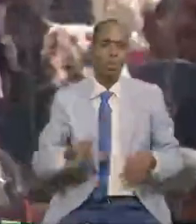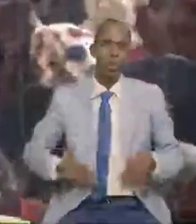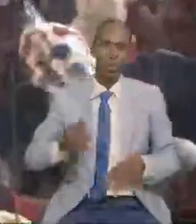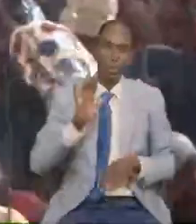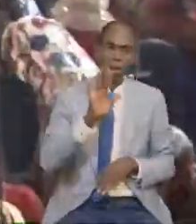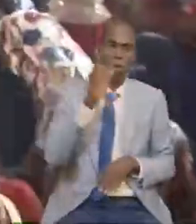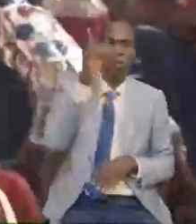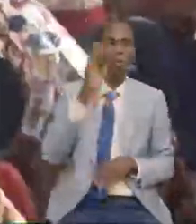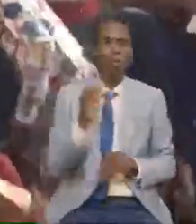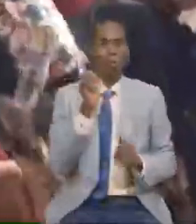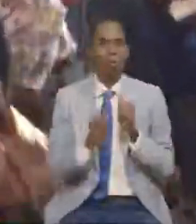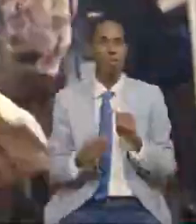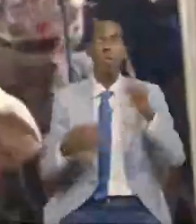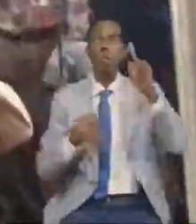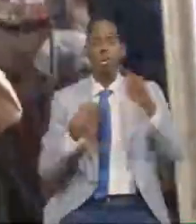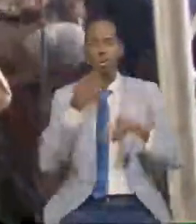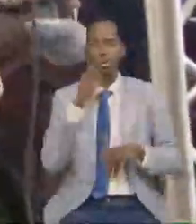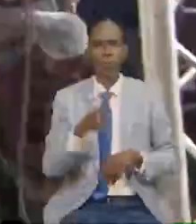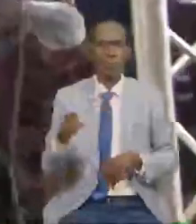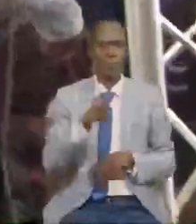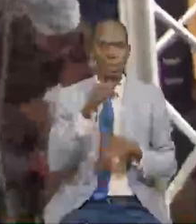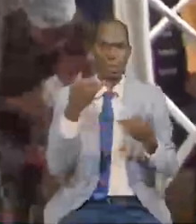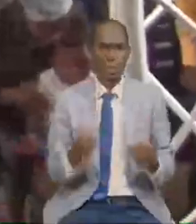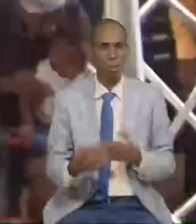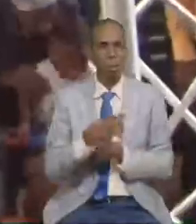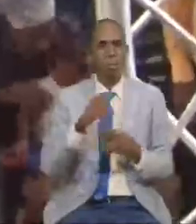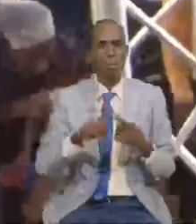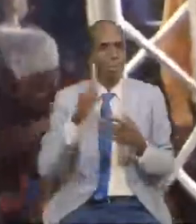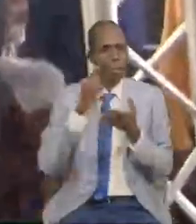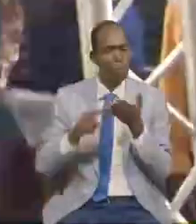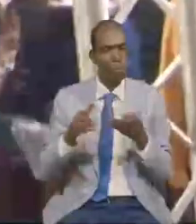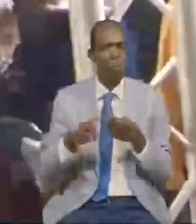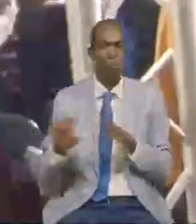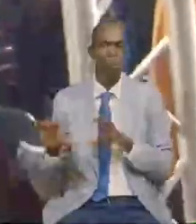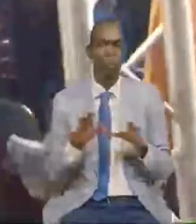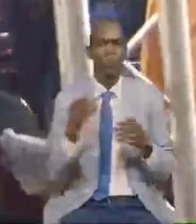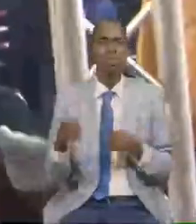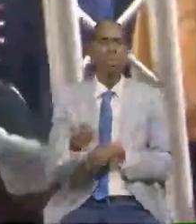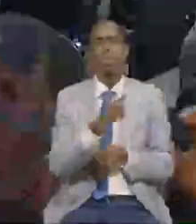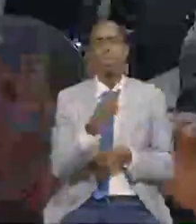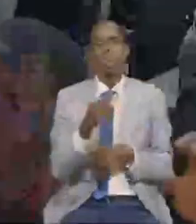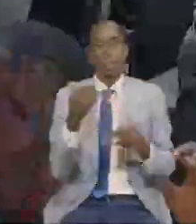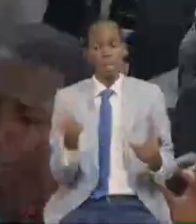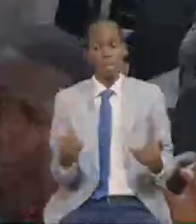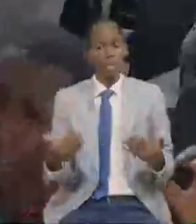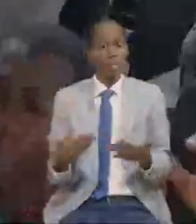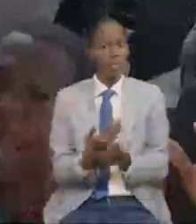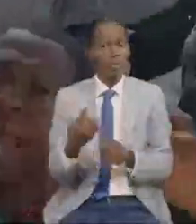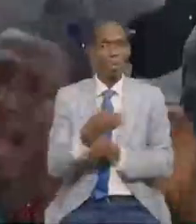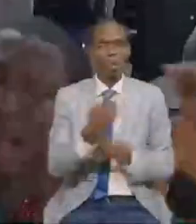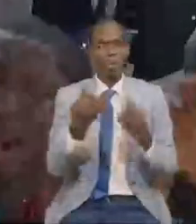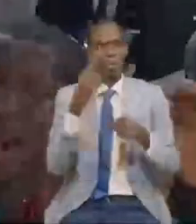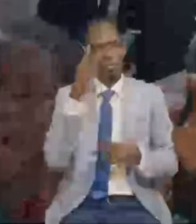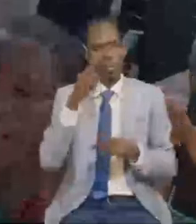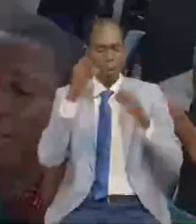lorsque tu les observera et les mettre un nouveau jour est venu la puissance est venue